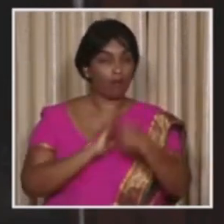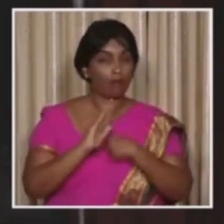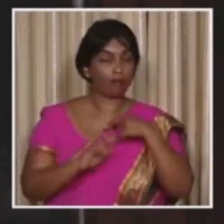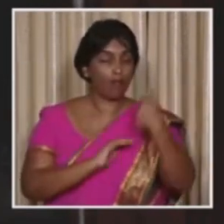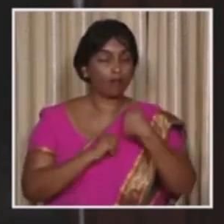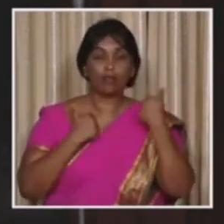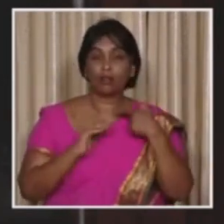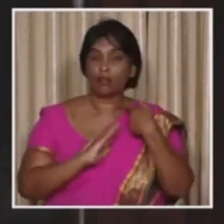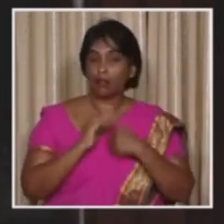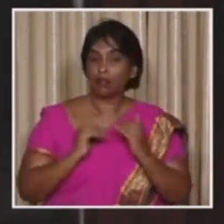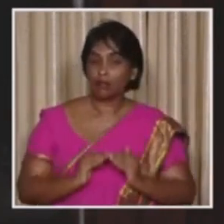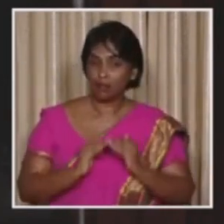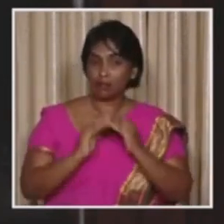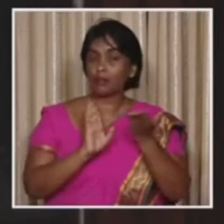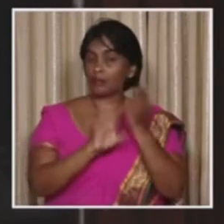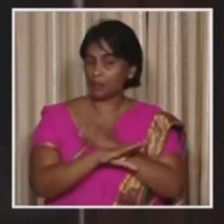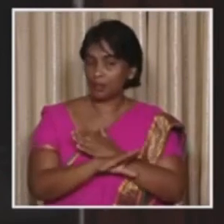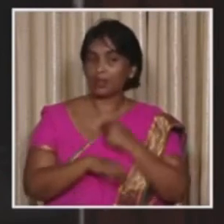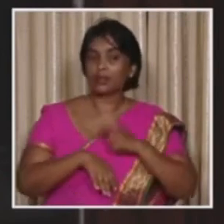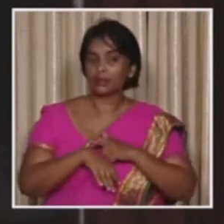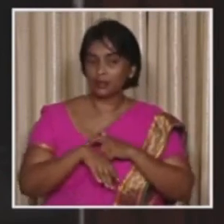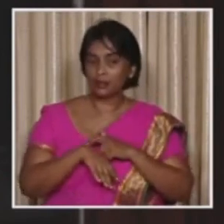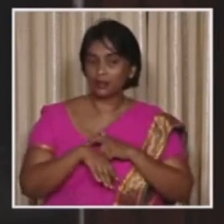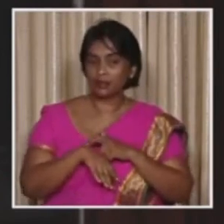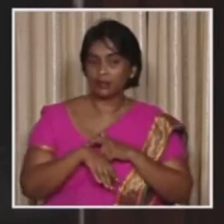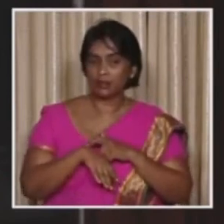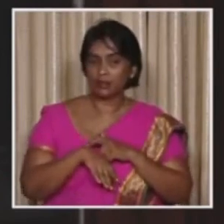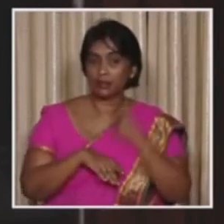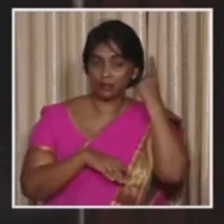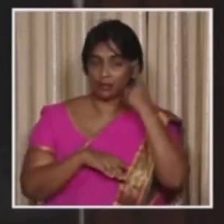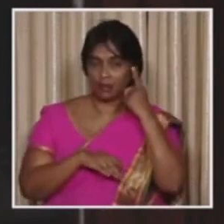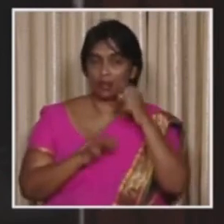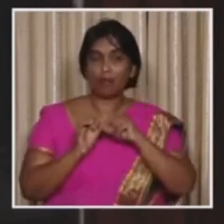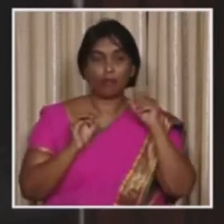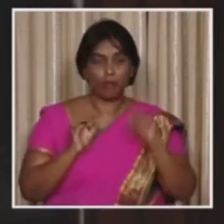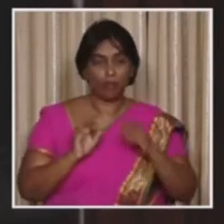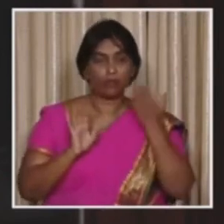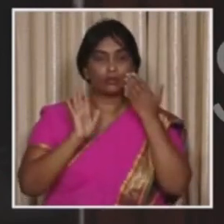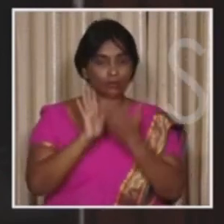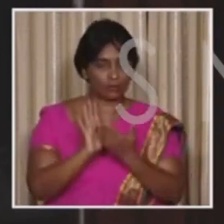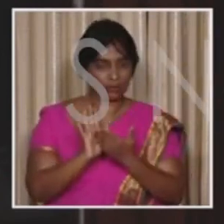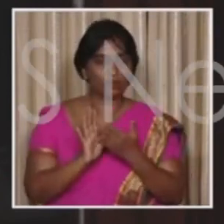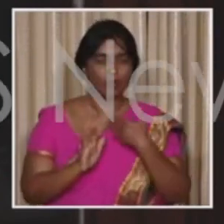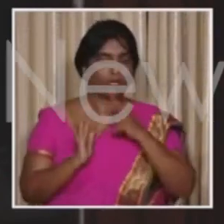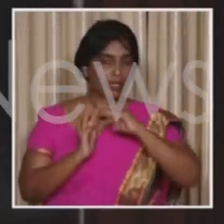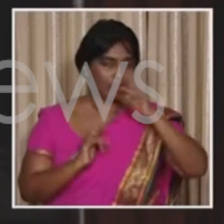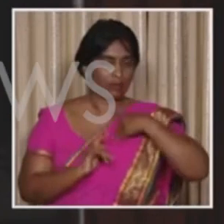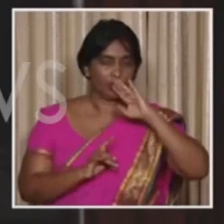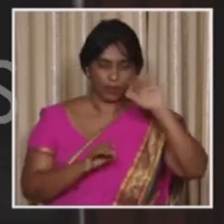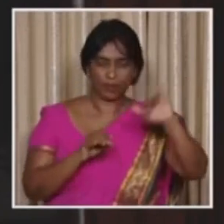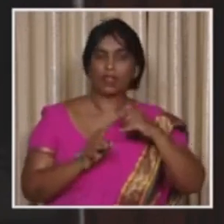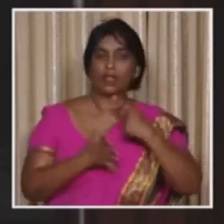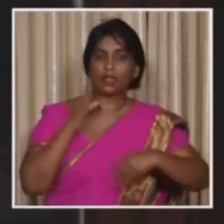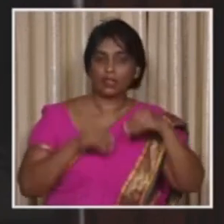දේශයක් හදාගන්න වැඩපිළිවෙලක් පෞගිය කාලේ විද්වත් මණ්ඩලයක් විසින් ඉදිරිපත් කරා මටත් ආරාධනා කරා දේශපාලන